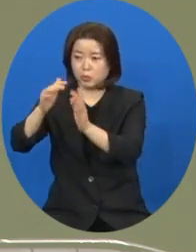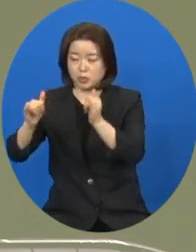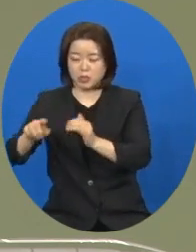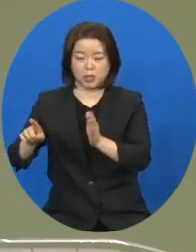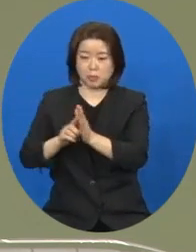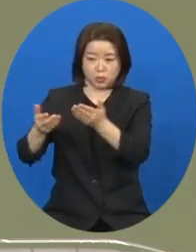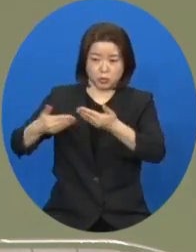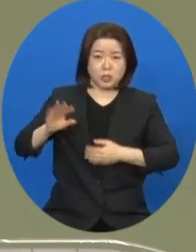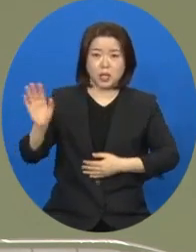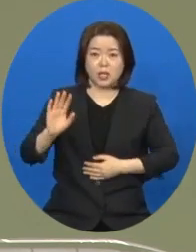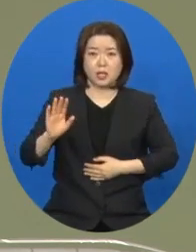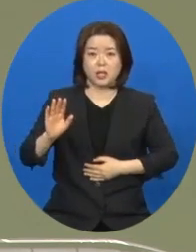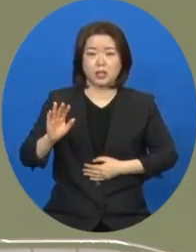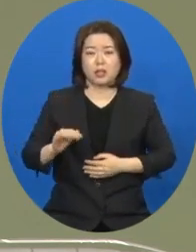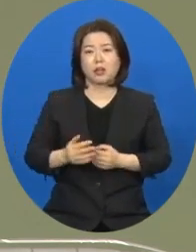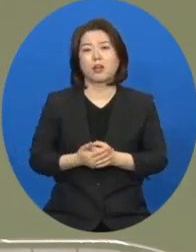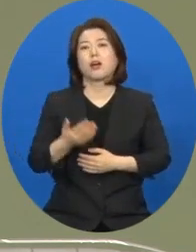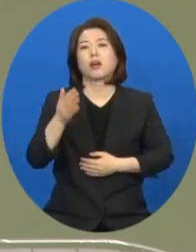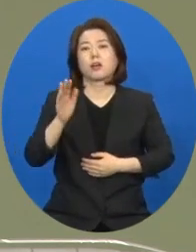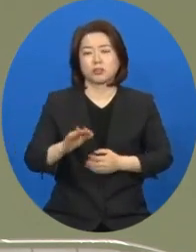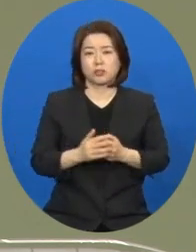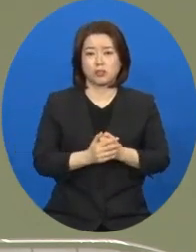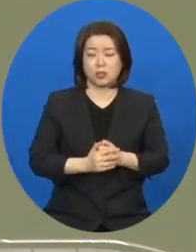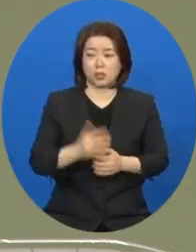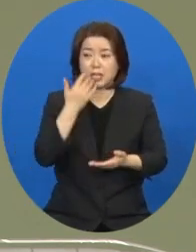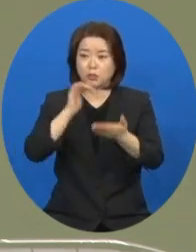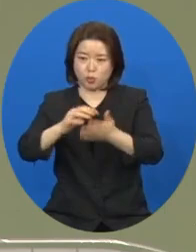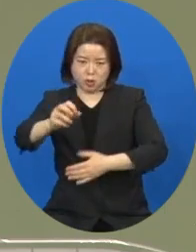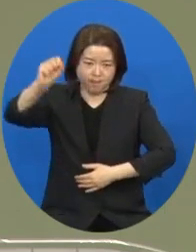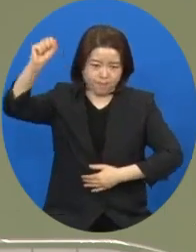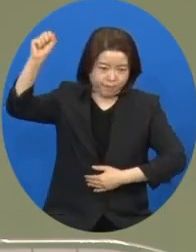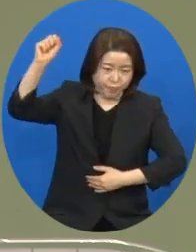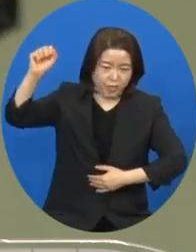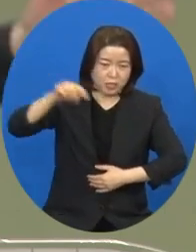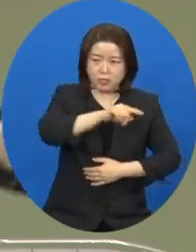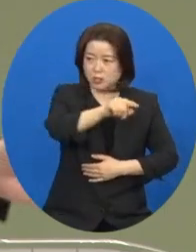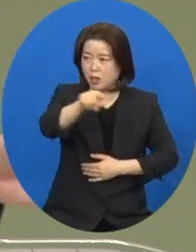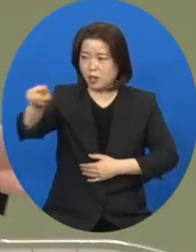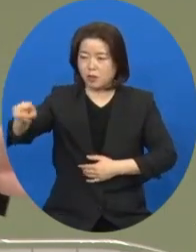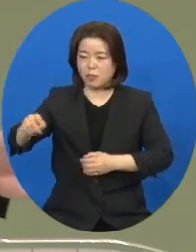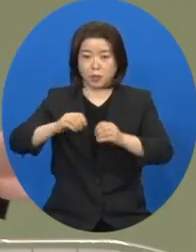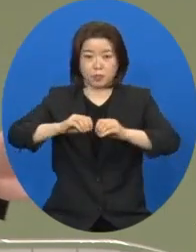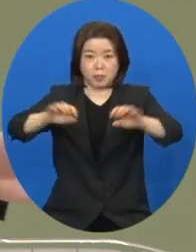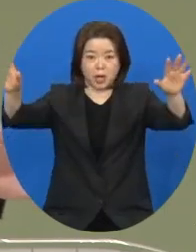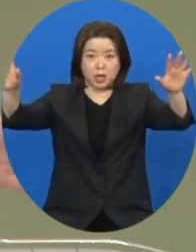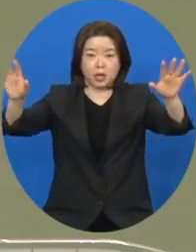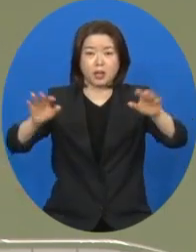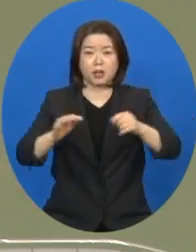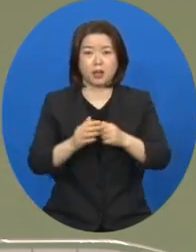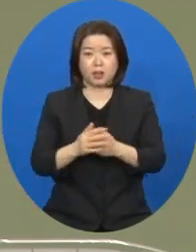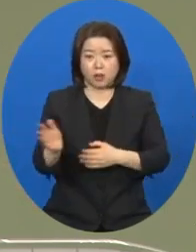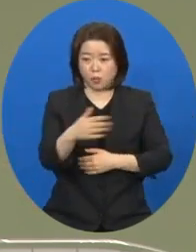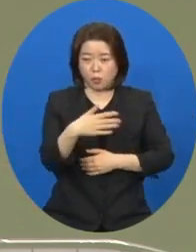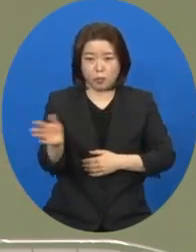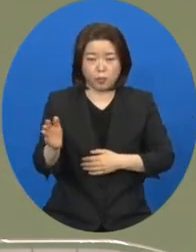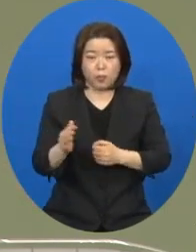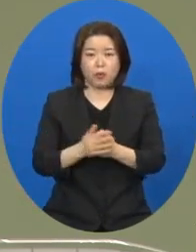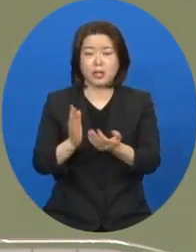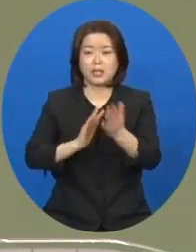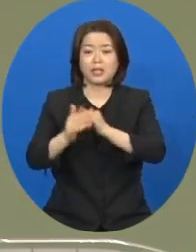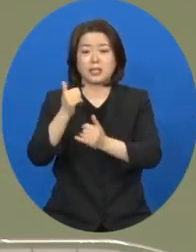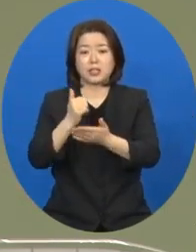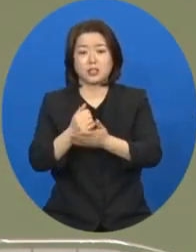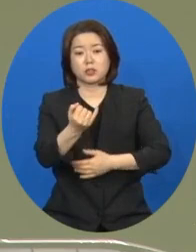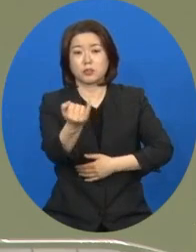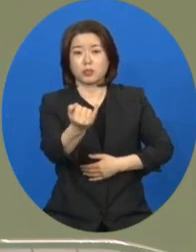거예요. 그런데 돌 들고 던지려는 사람 다 없어지고 예수님은 그